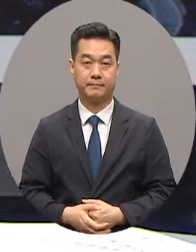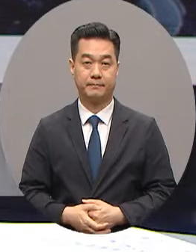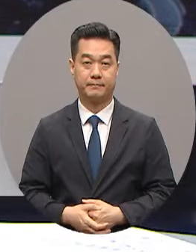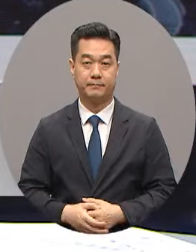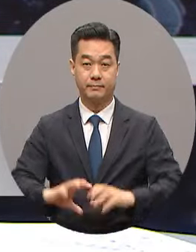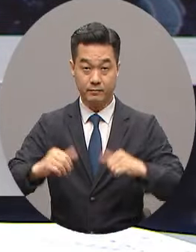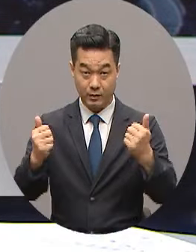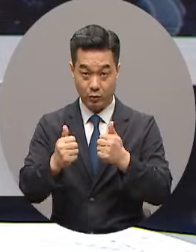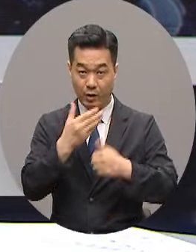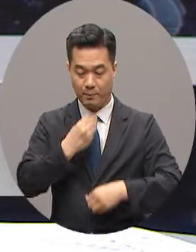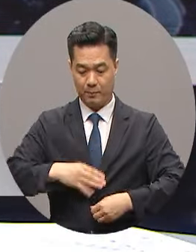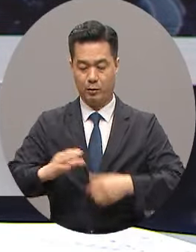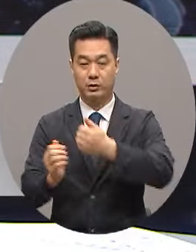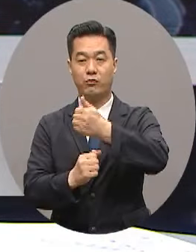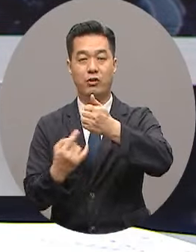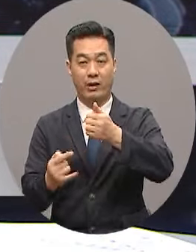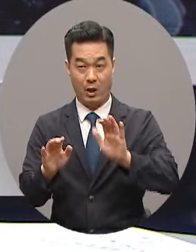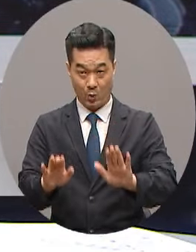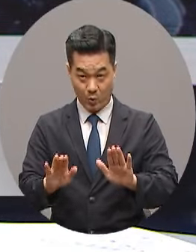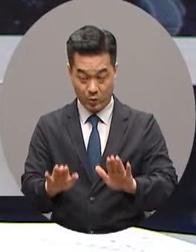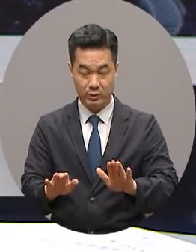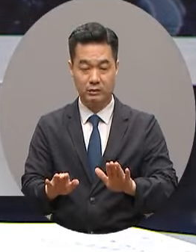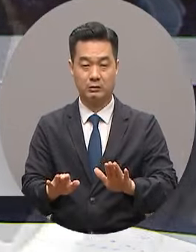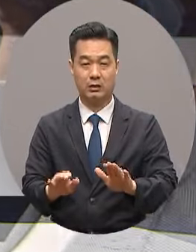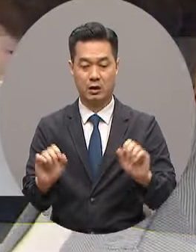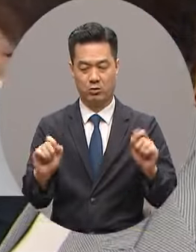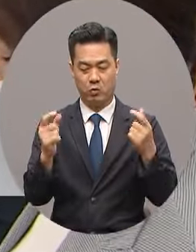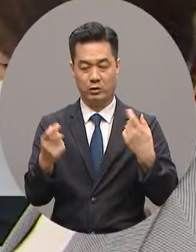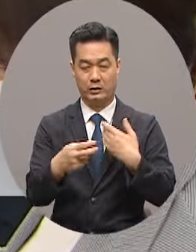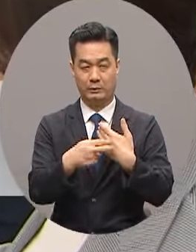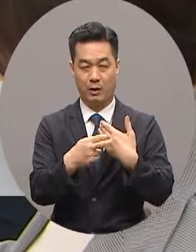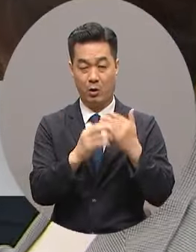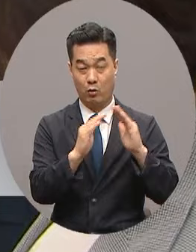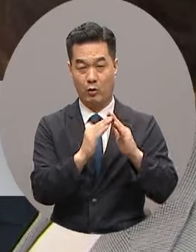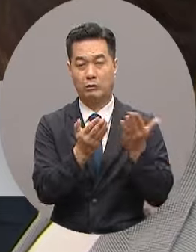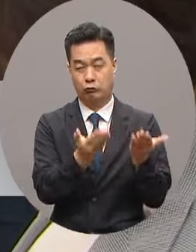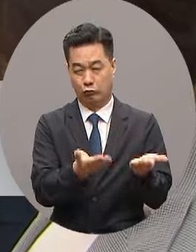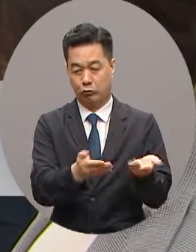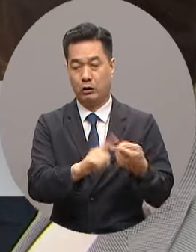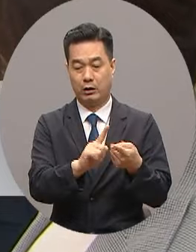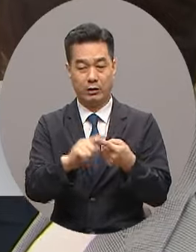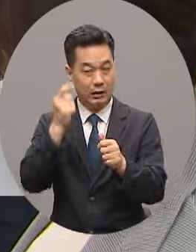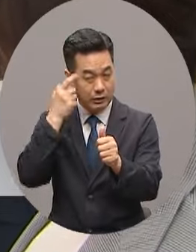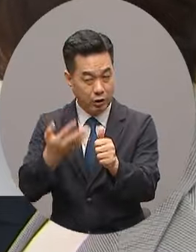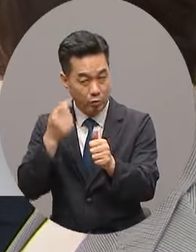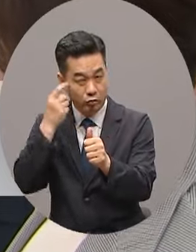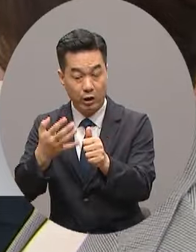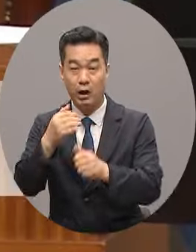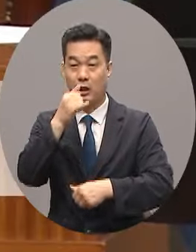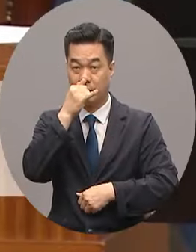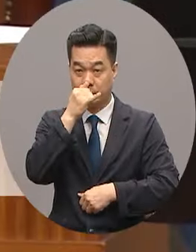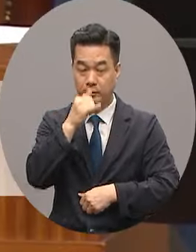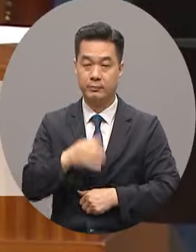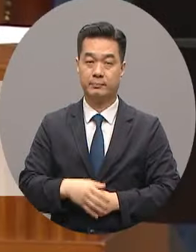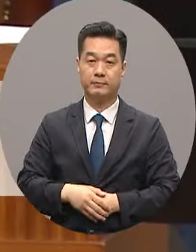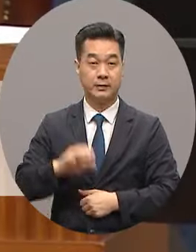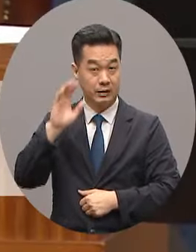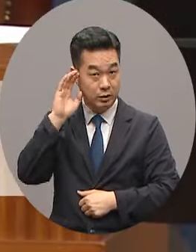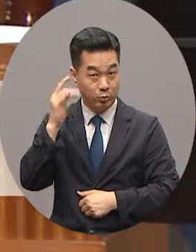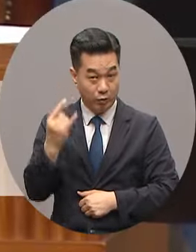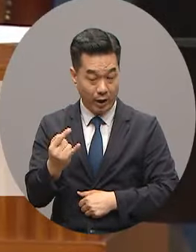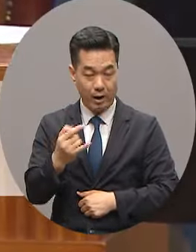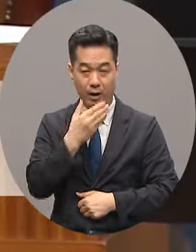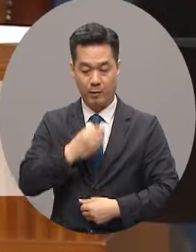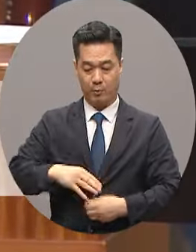국회 보건복지 위원회는 오늘 집단 휴진 등 의료의 비상 상황에 대한 청문회를 개최합니다 청문회에는 조규용